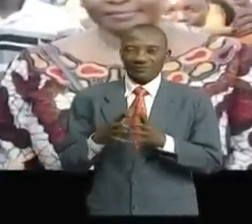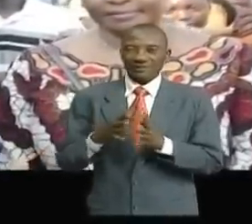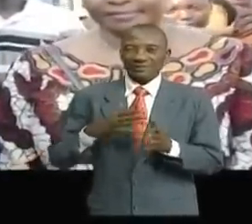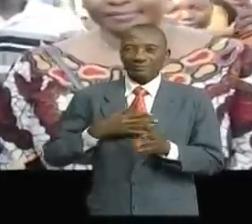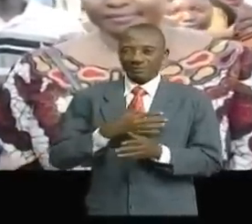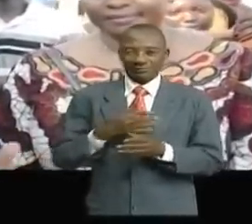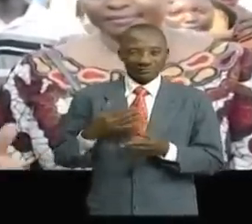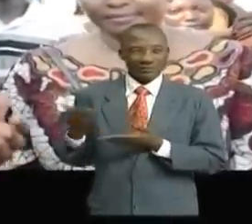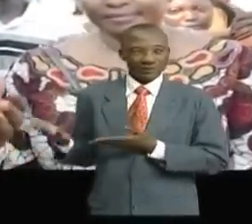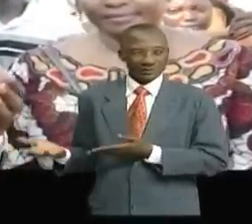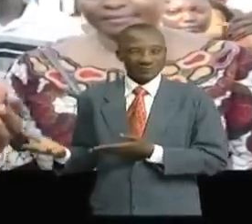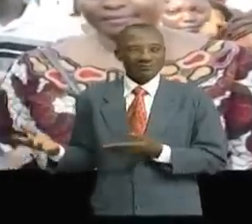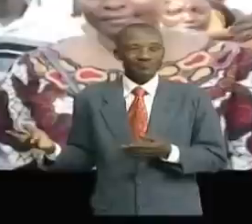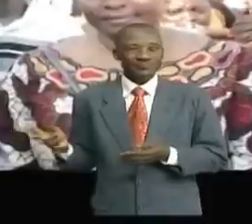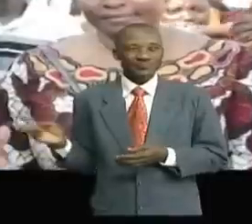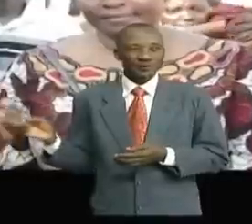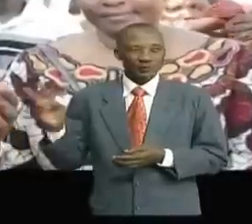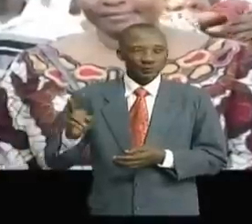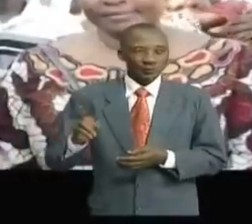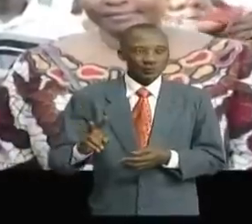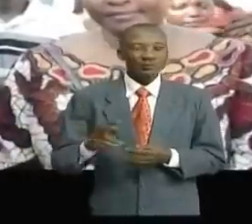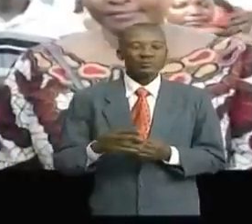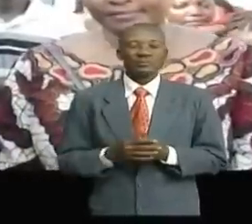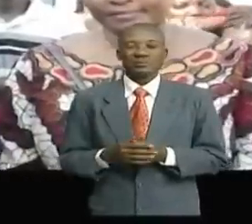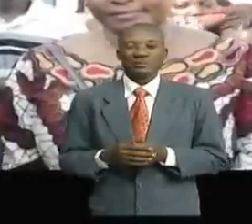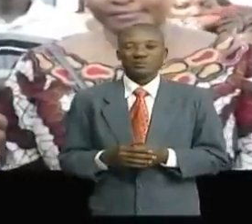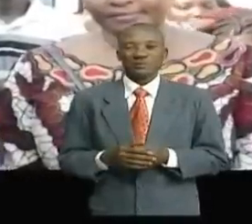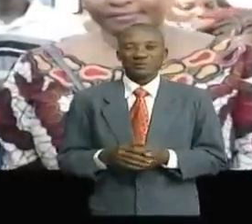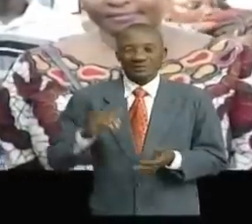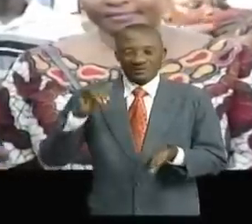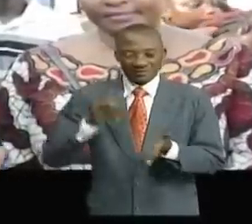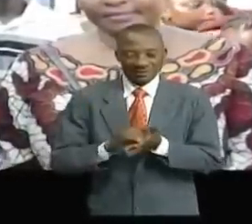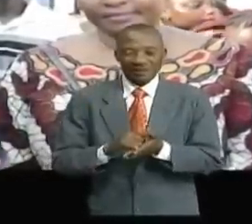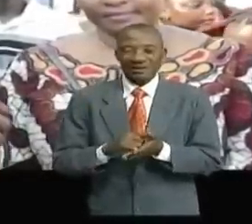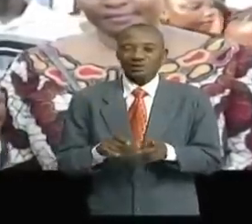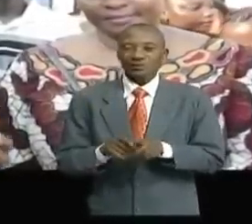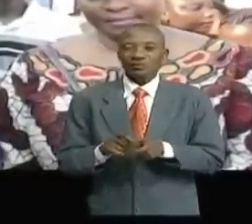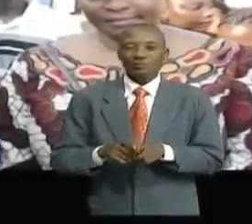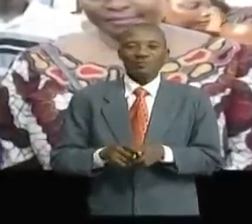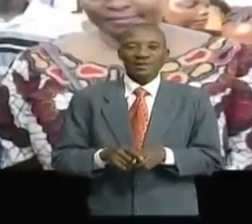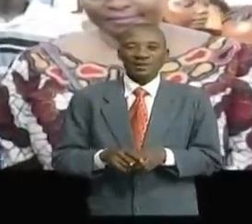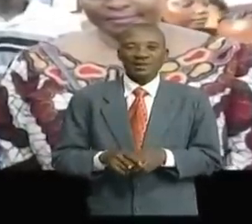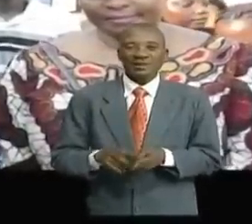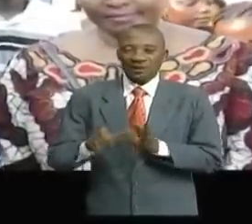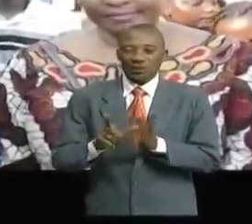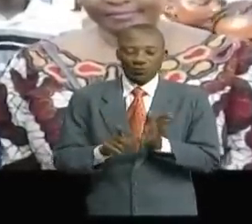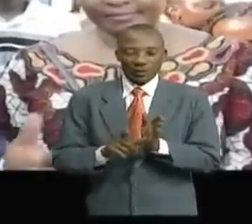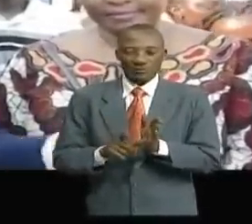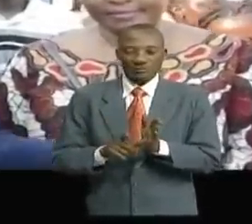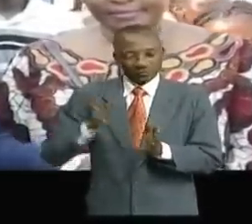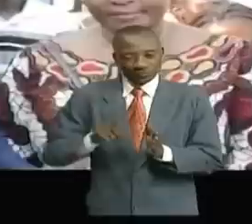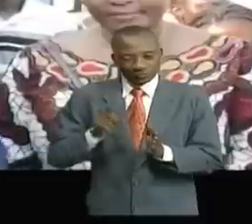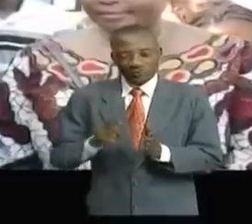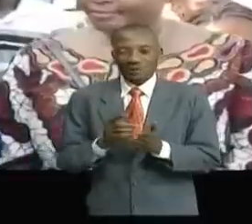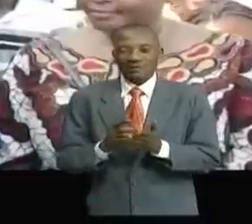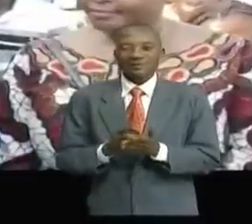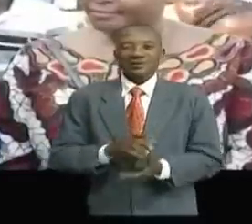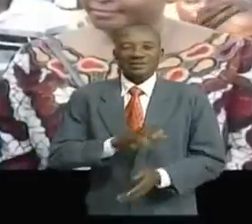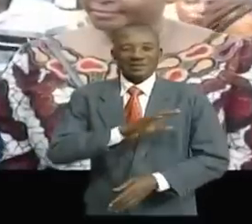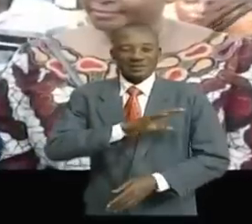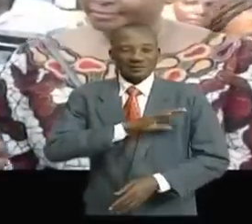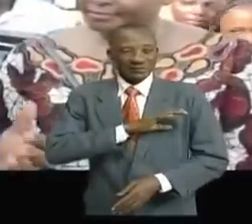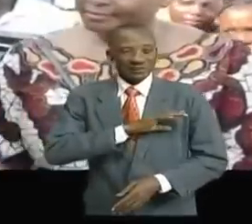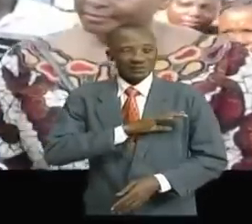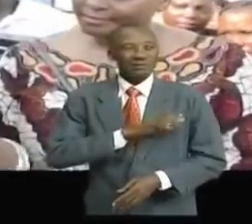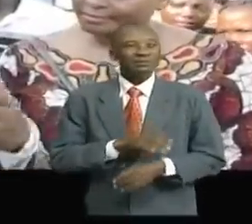s'enrôler, c'est un devoir civique que tout citoyen doit accomplir. Il y a des jeunes qui sont avec nous